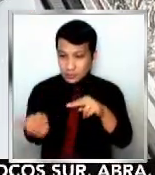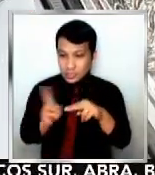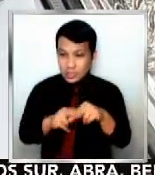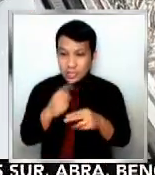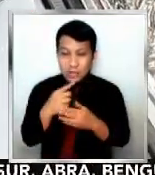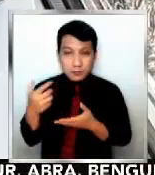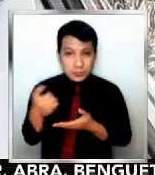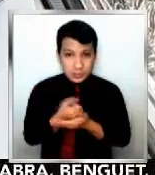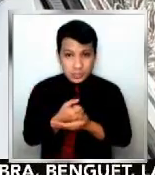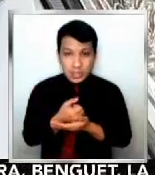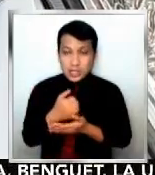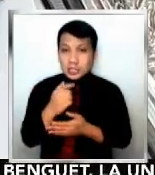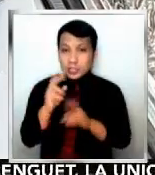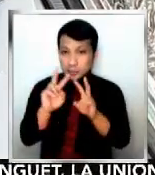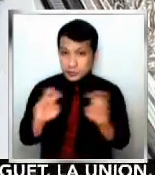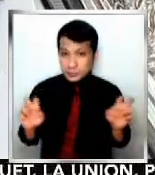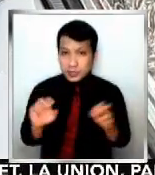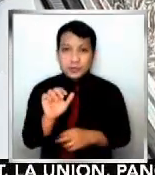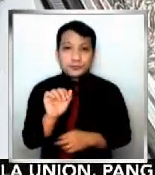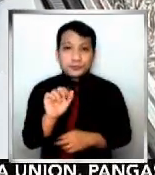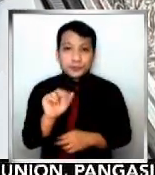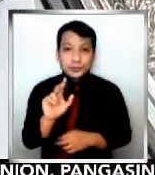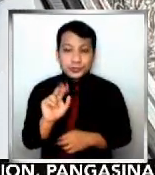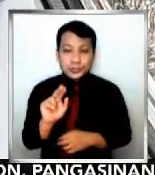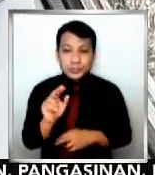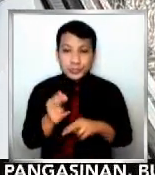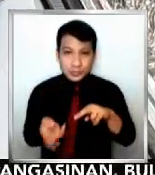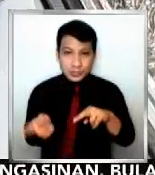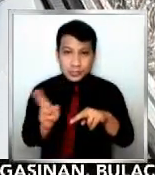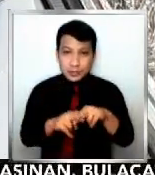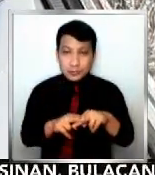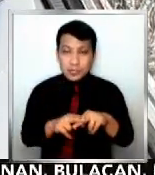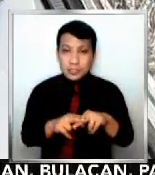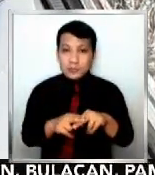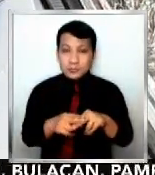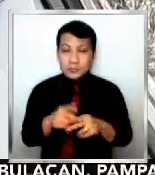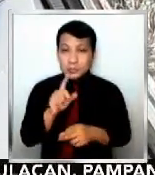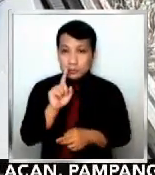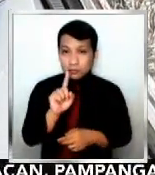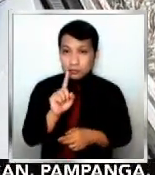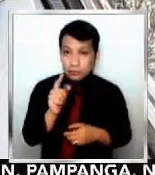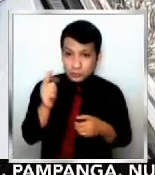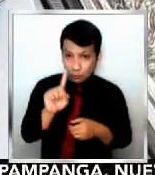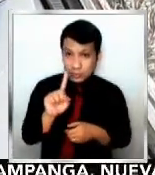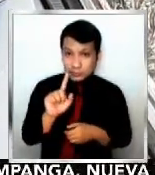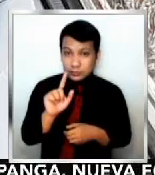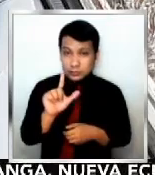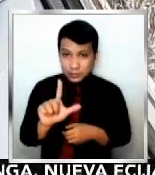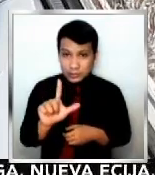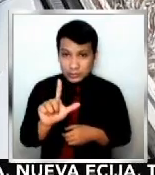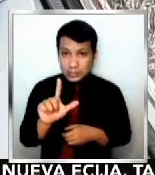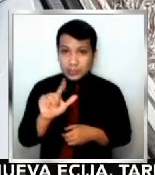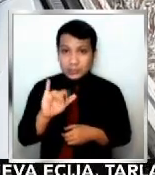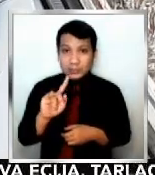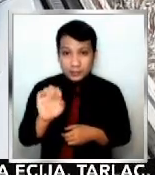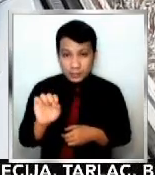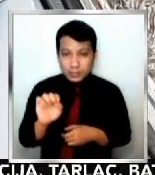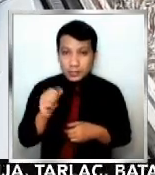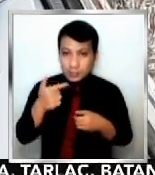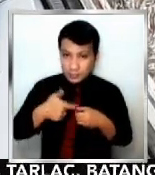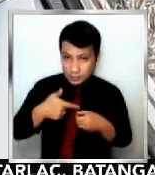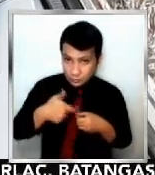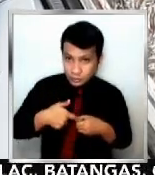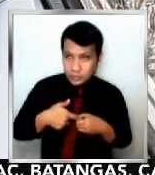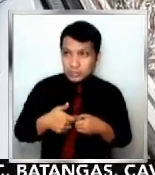Research, nasa 13 pesos na ang net increase sa kada litro ng gasolina ngayong taon. Halos 11 pesos naman sa diesel na